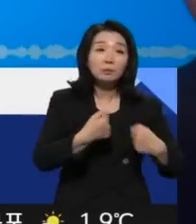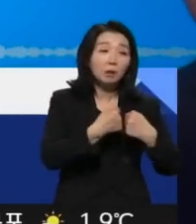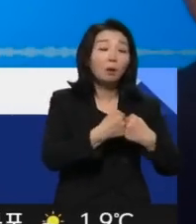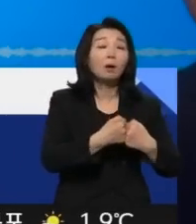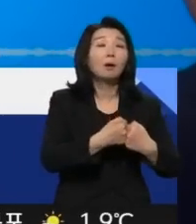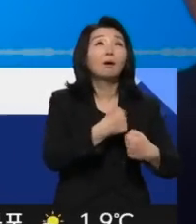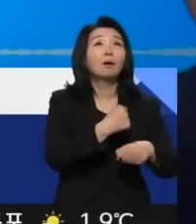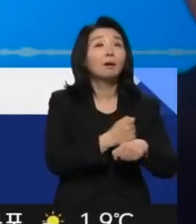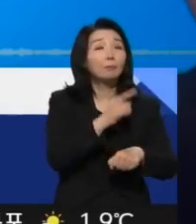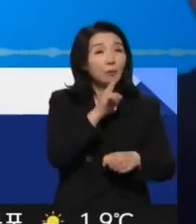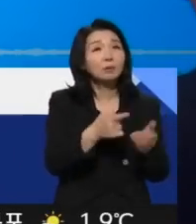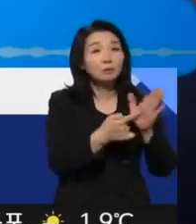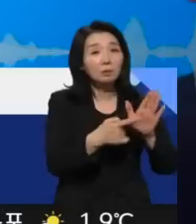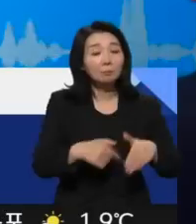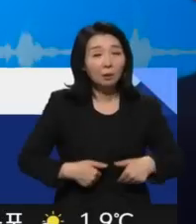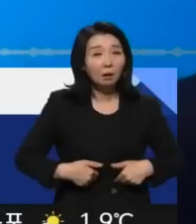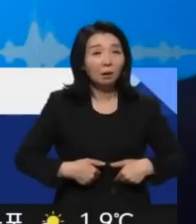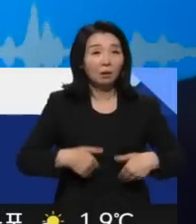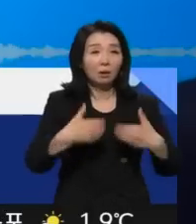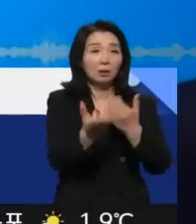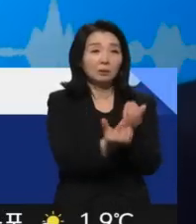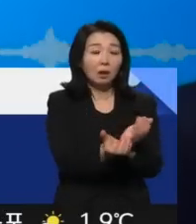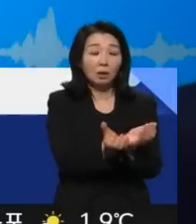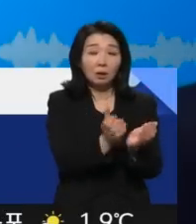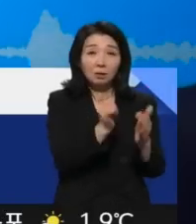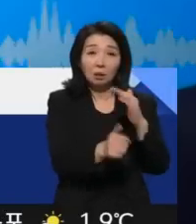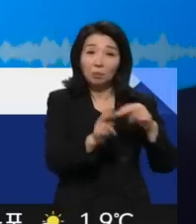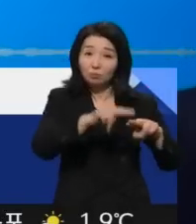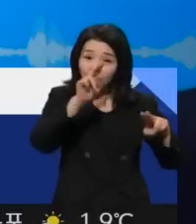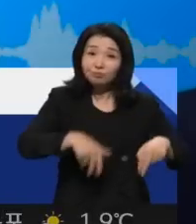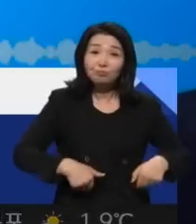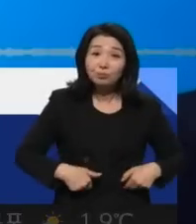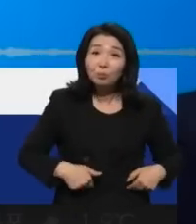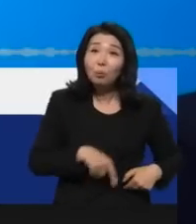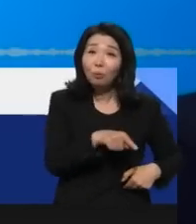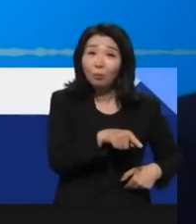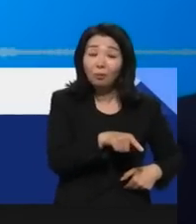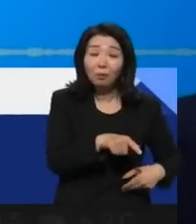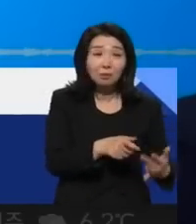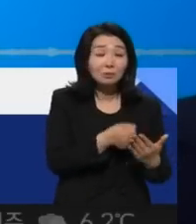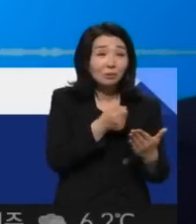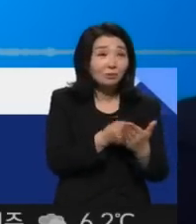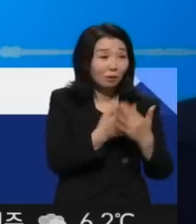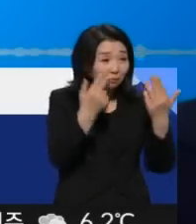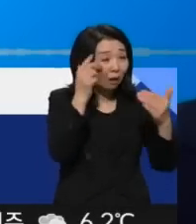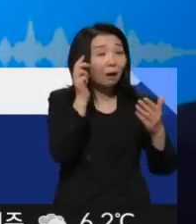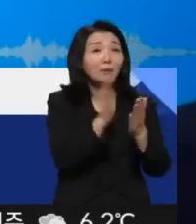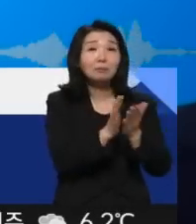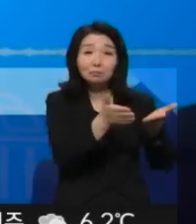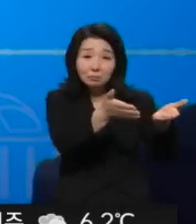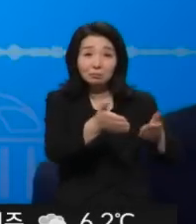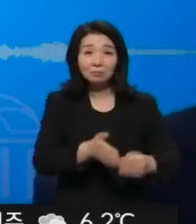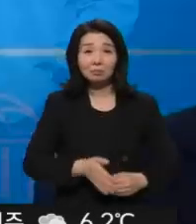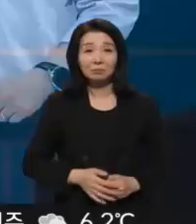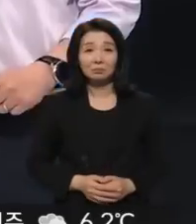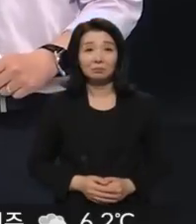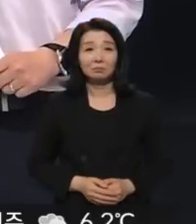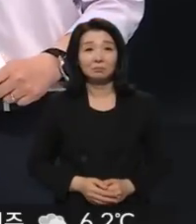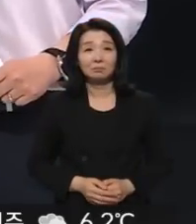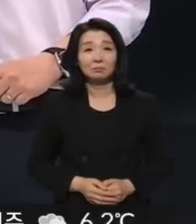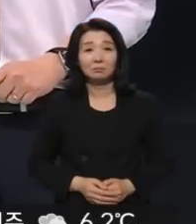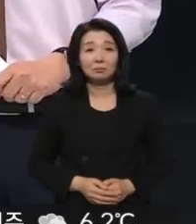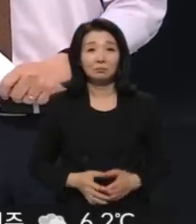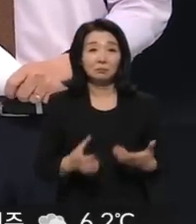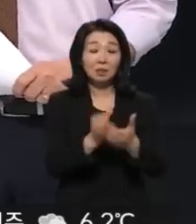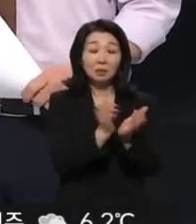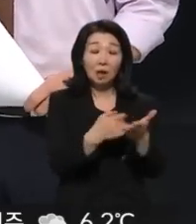돌아오겠다 이렇게 선언하고 당대표를 내놓은 것도 한 방법일 수 있어요. 그건 선택은 이재명 대표가 할 문제죠.